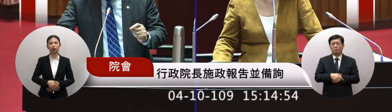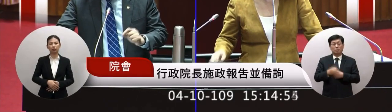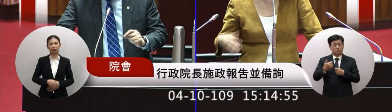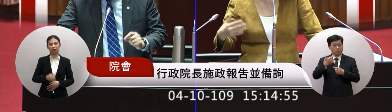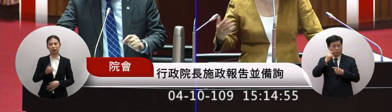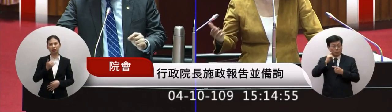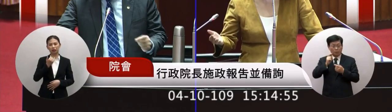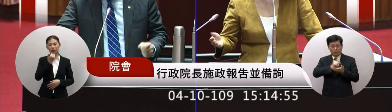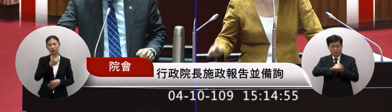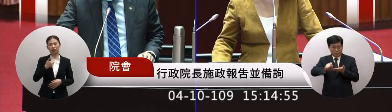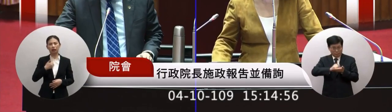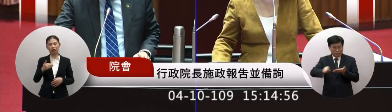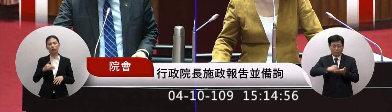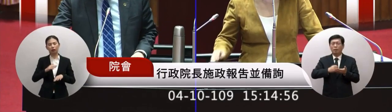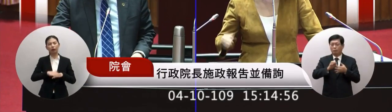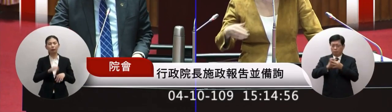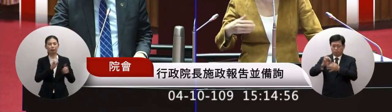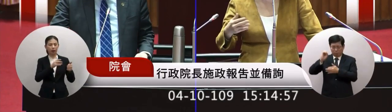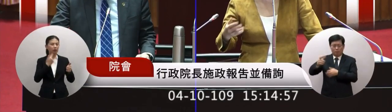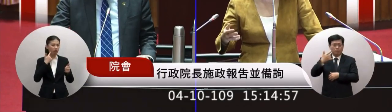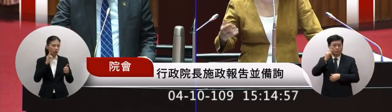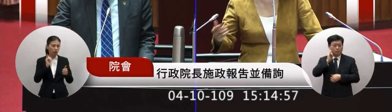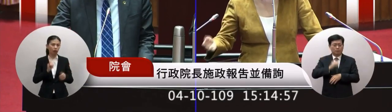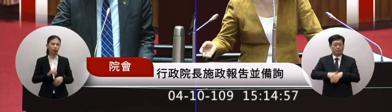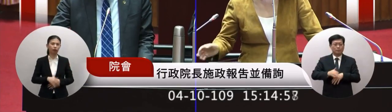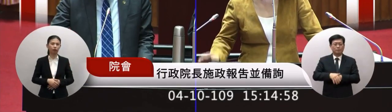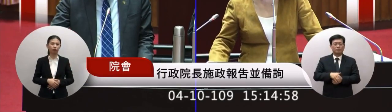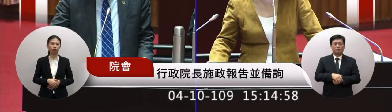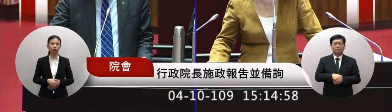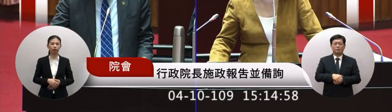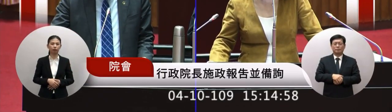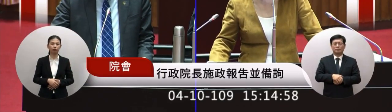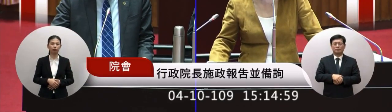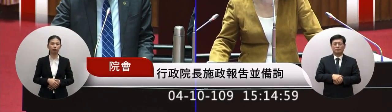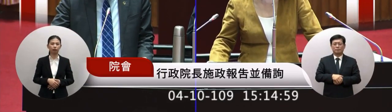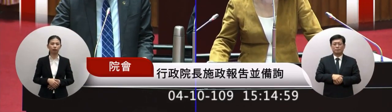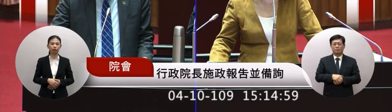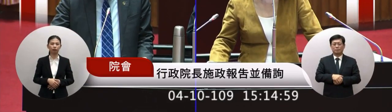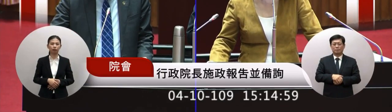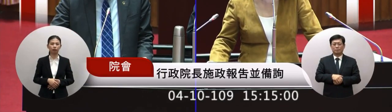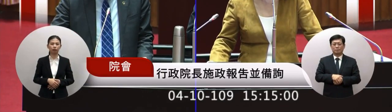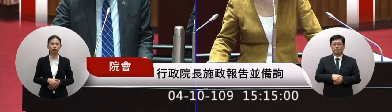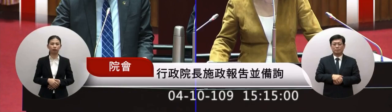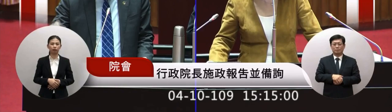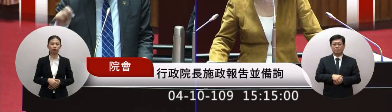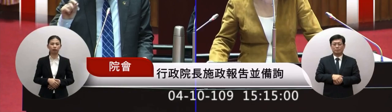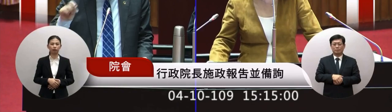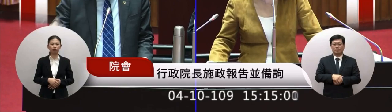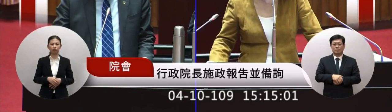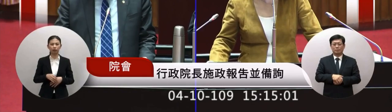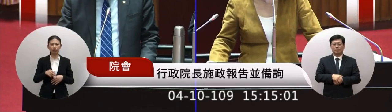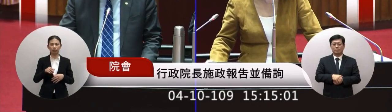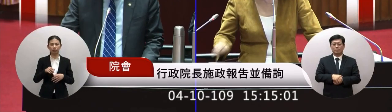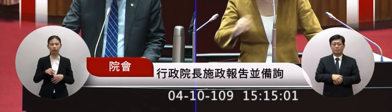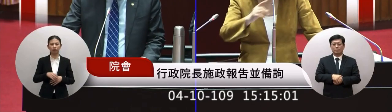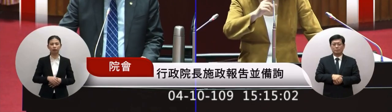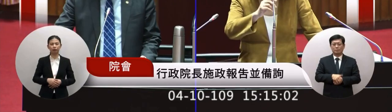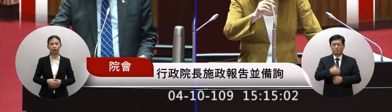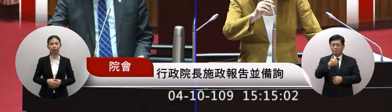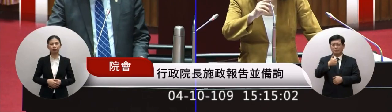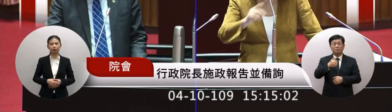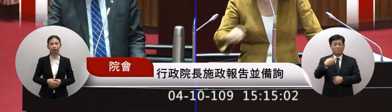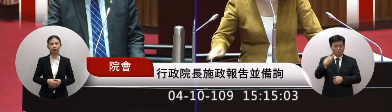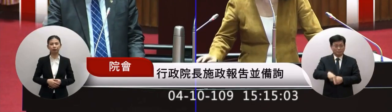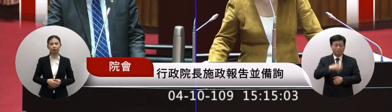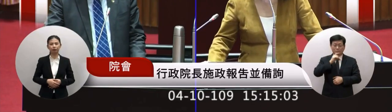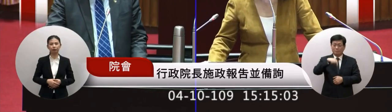长的联络 就会通知家长，是不是也会通知家长所服务的一个单位，是不是？好，谢谢您。 好， 谢谢您。那